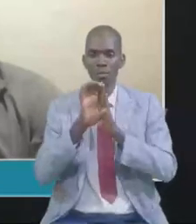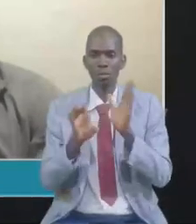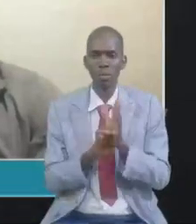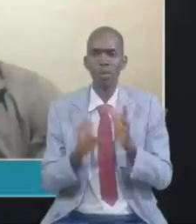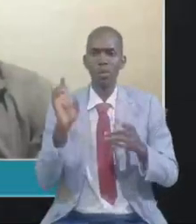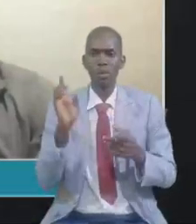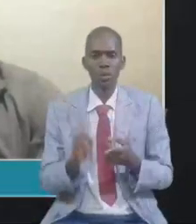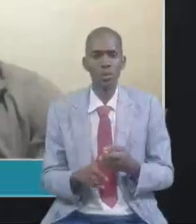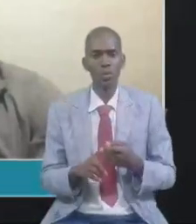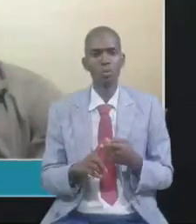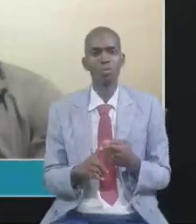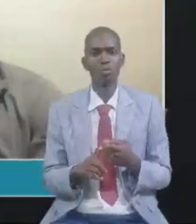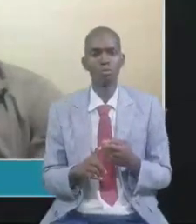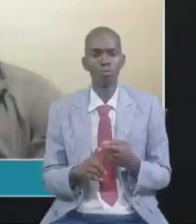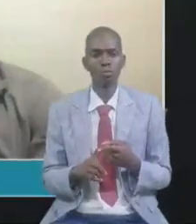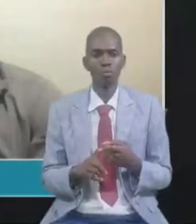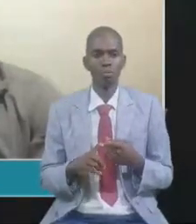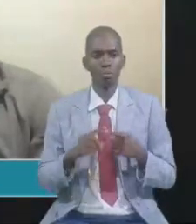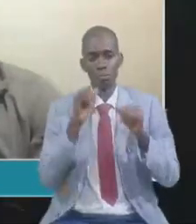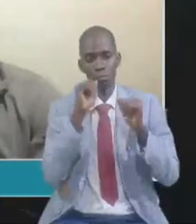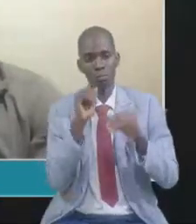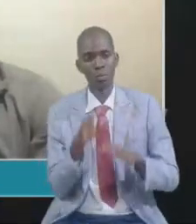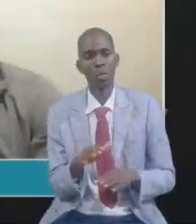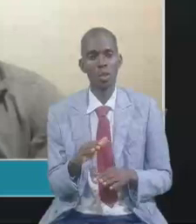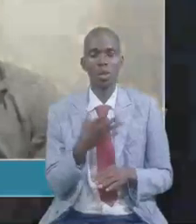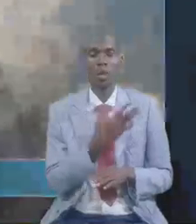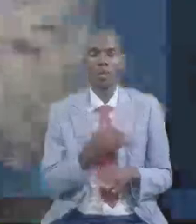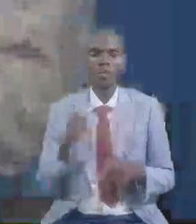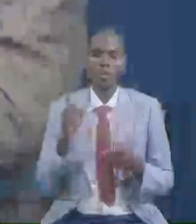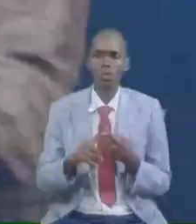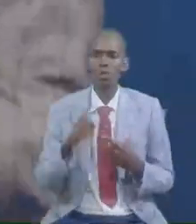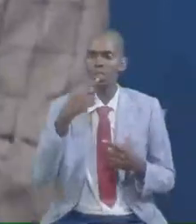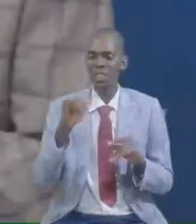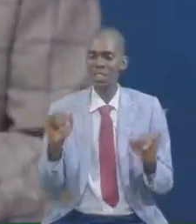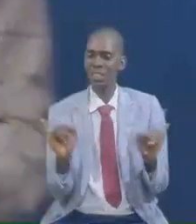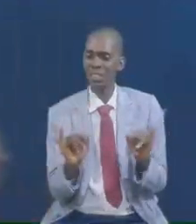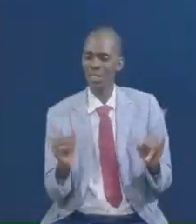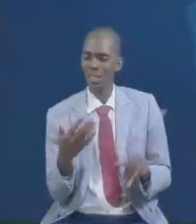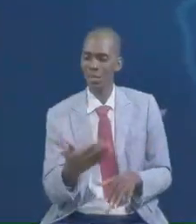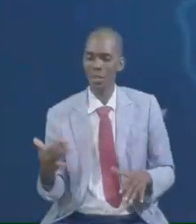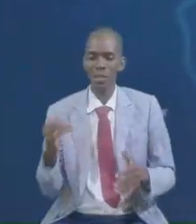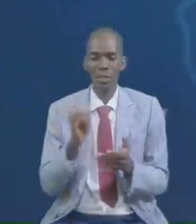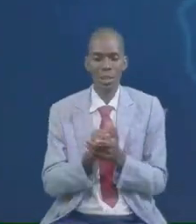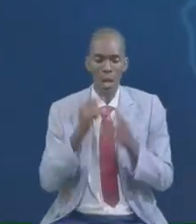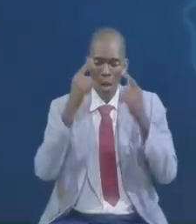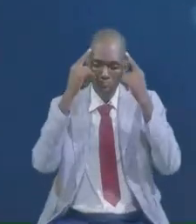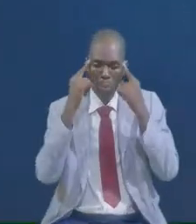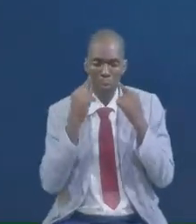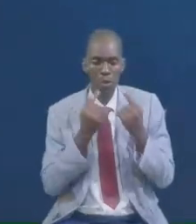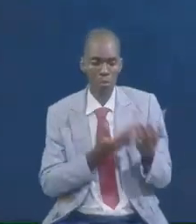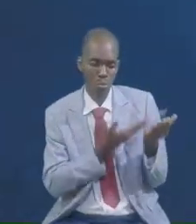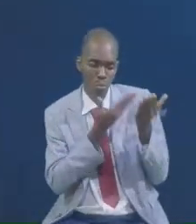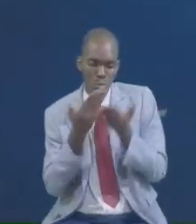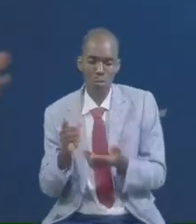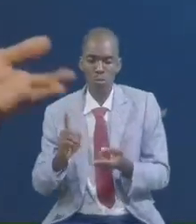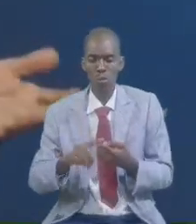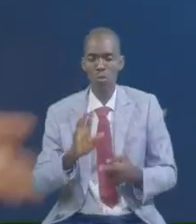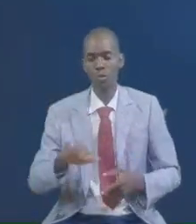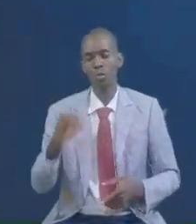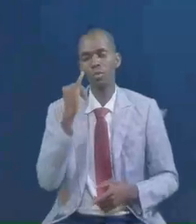de dire la même chose que Moïse a dit à Israël. Moïse a déclaré les bénédictions de Dieu